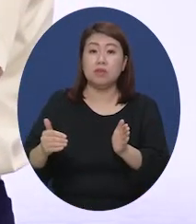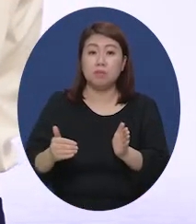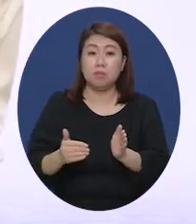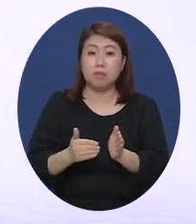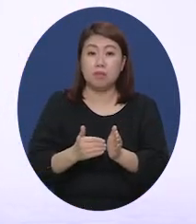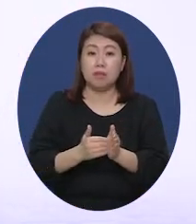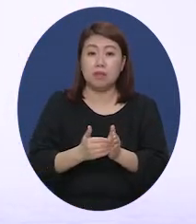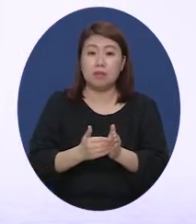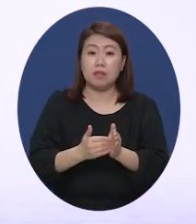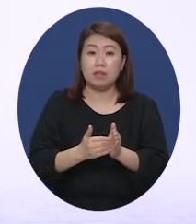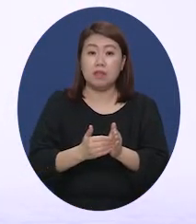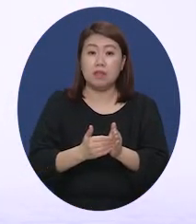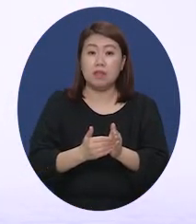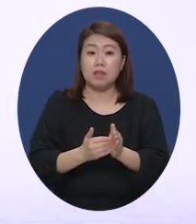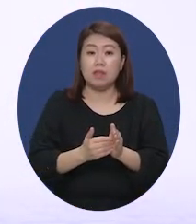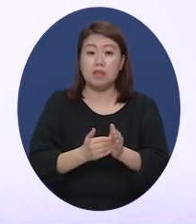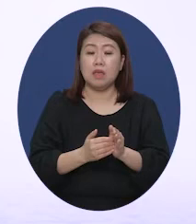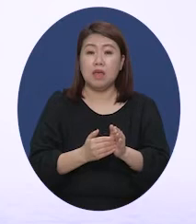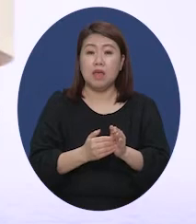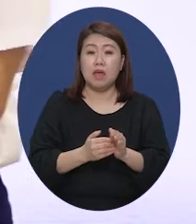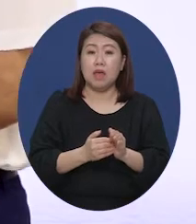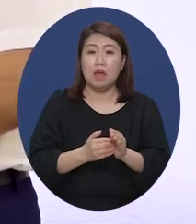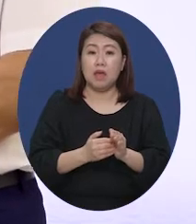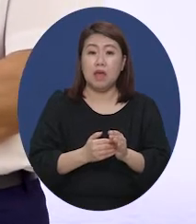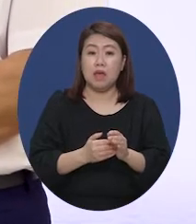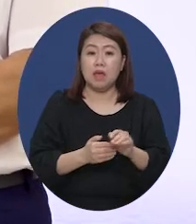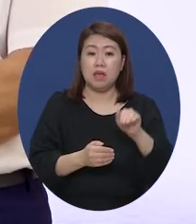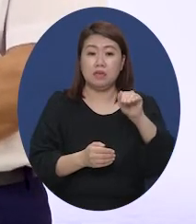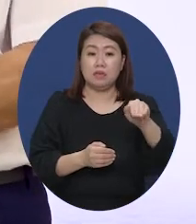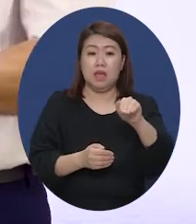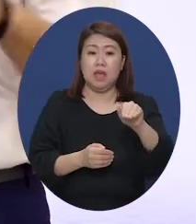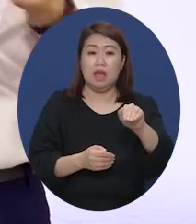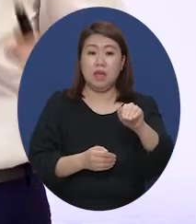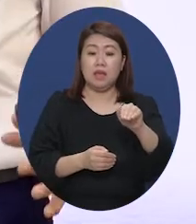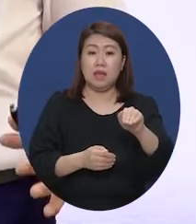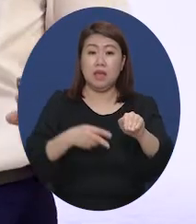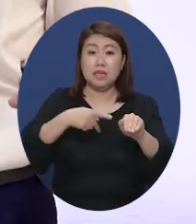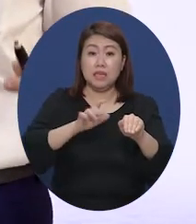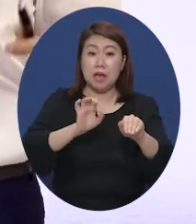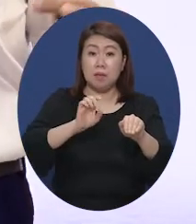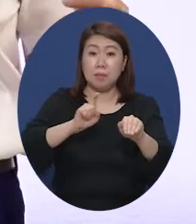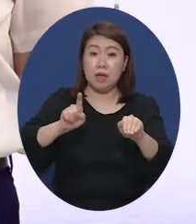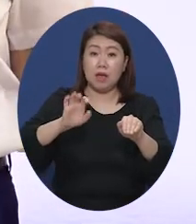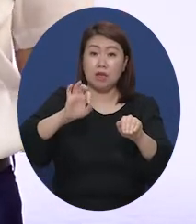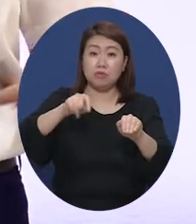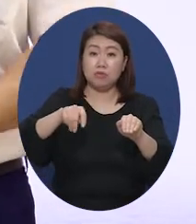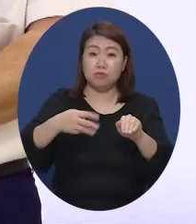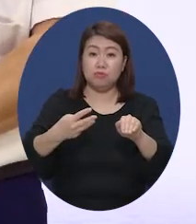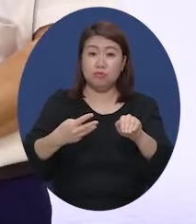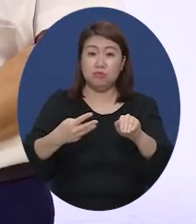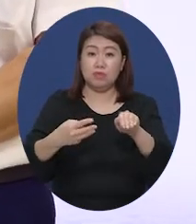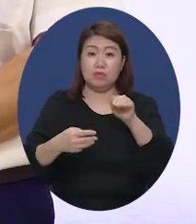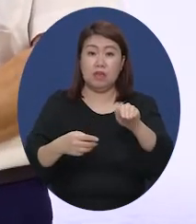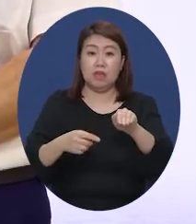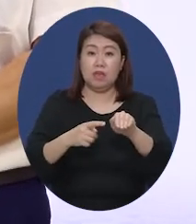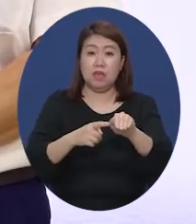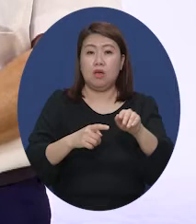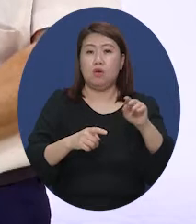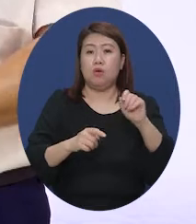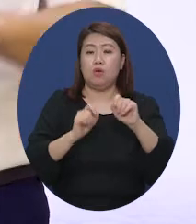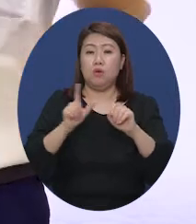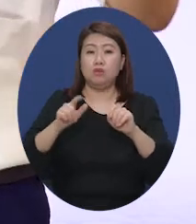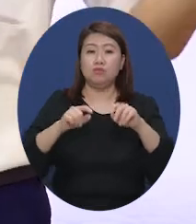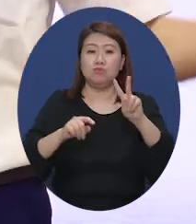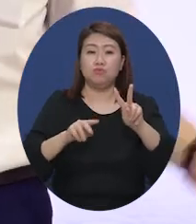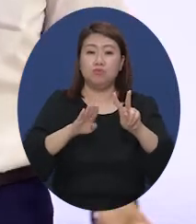차량이 내뿜는 연간 이산화탄소량의 2배입니다. 성파울루시가 이제 서울시보다 큽니다. 인구가 약 1,000만